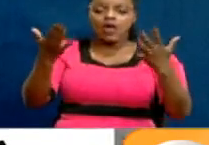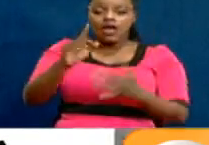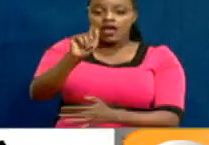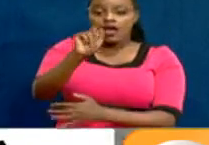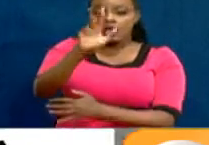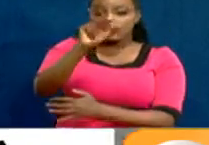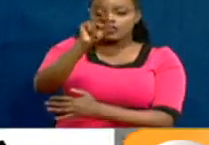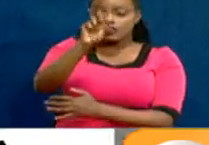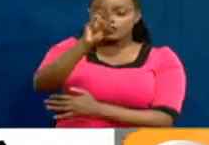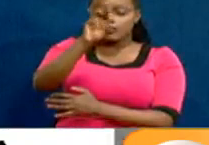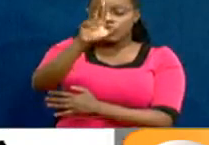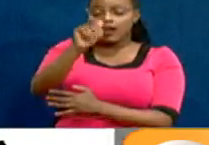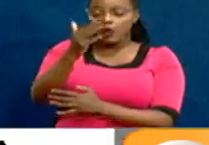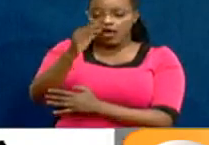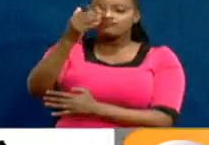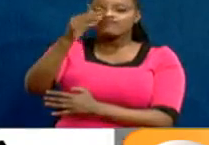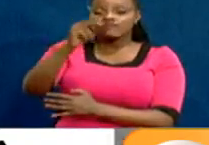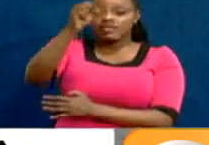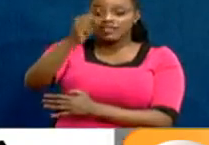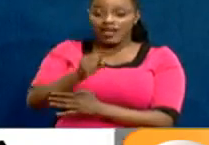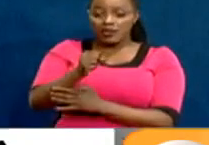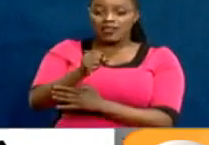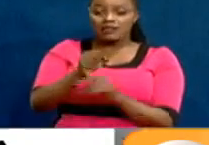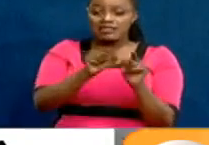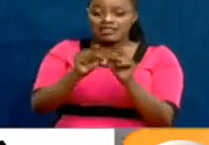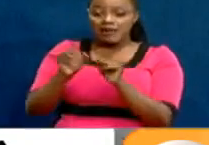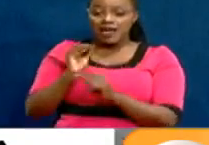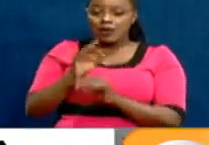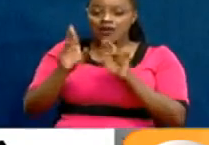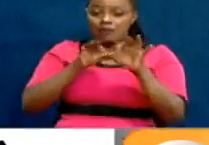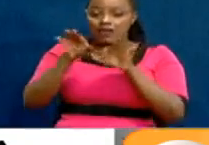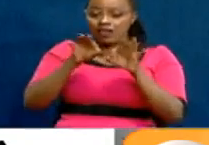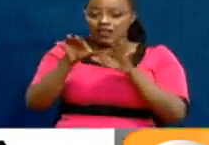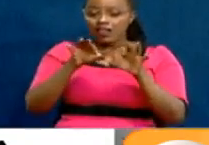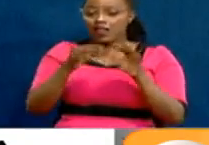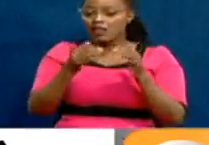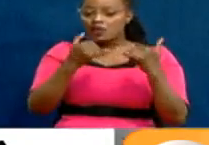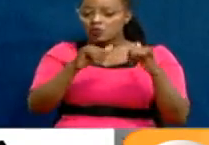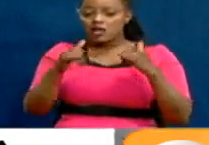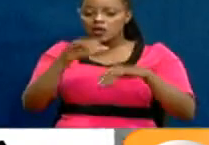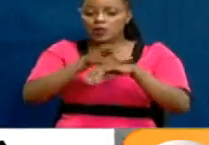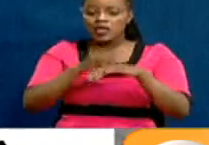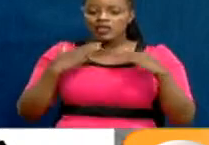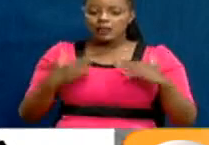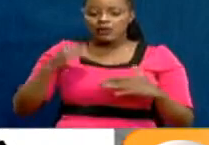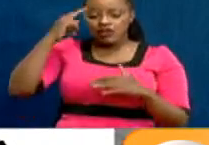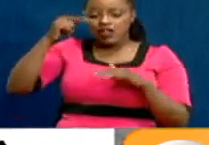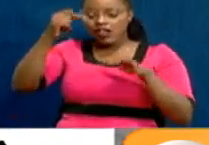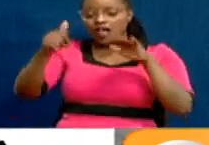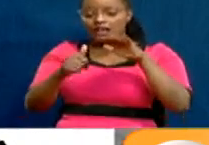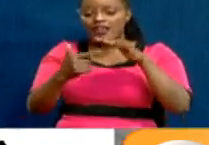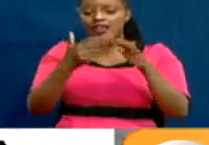Transmara Kusini katika kaunti ya Narok. Na kama anavyoripoti mwanahabari wetu Crispin Otieno, shughuli ya kutoa mwili wa mwisho chini ya